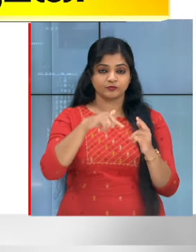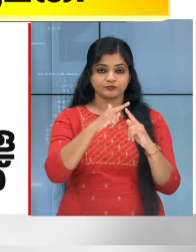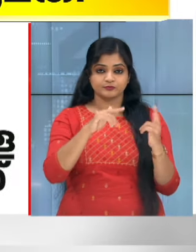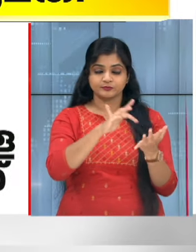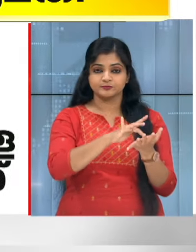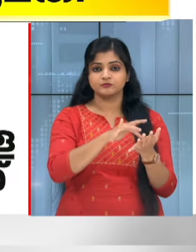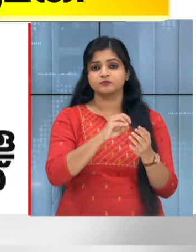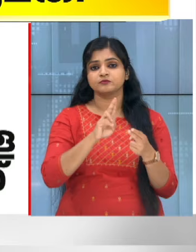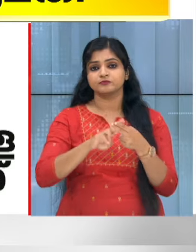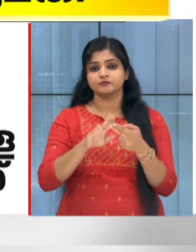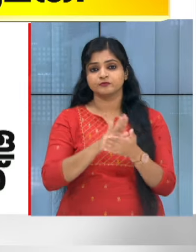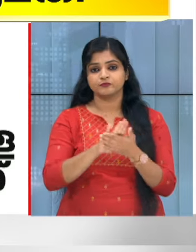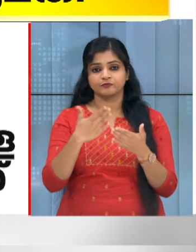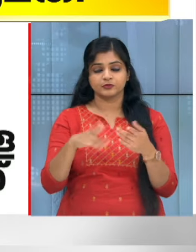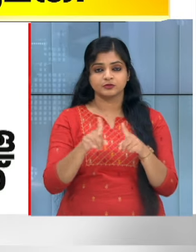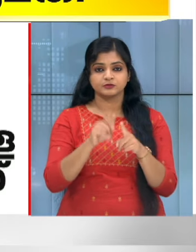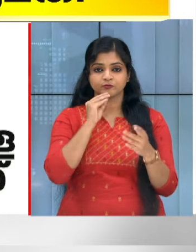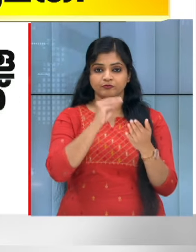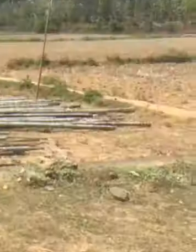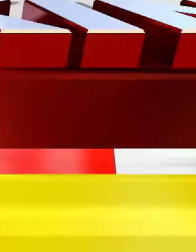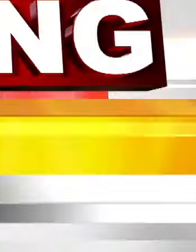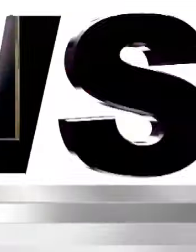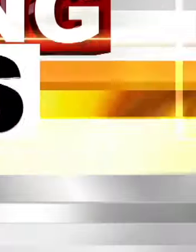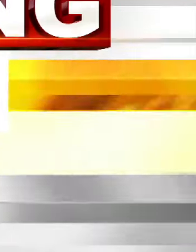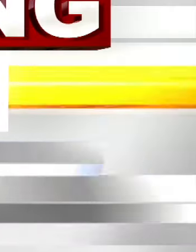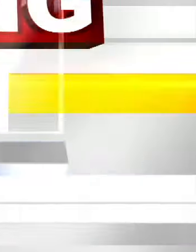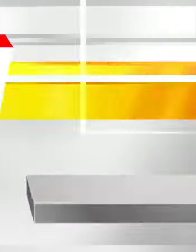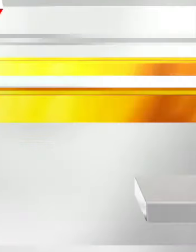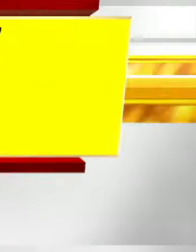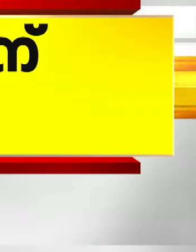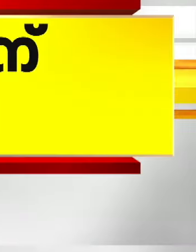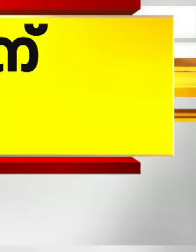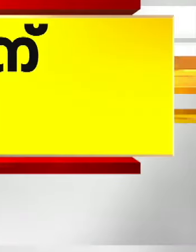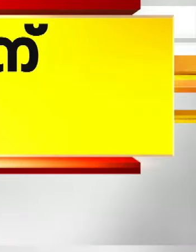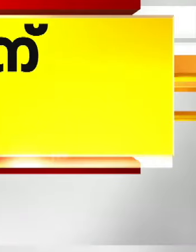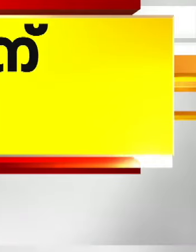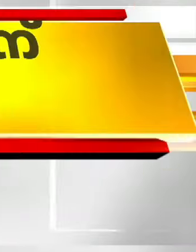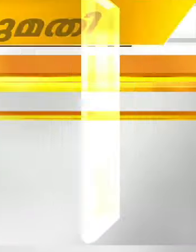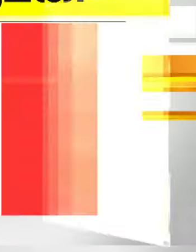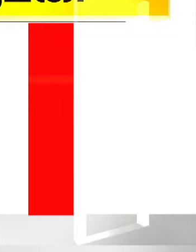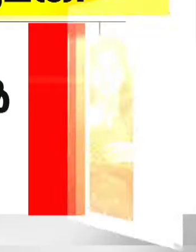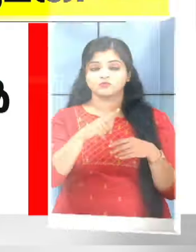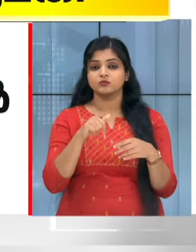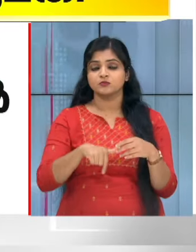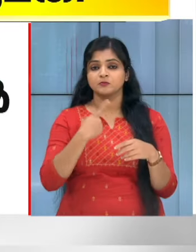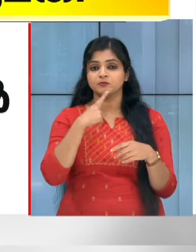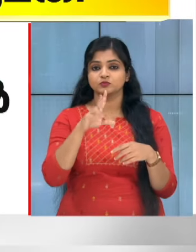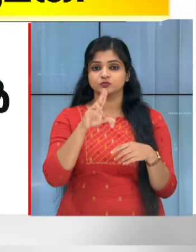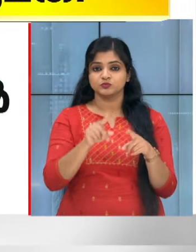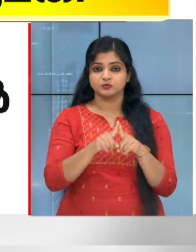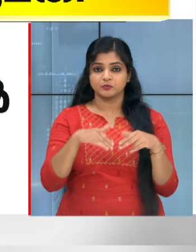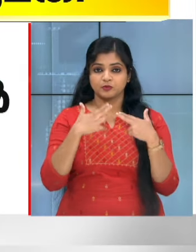യോഗത്തെ അറിയിച്ചു. ആവശ്യമായ സുരക്ഷയൊരുക്കാൻ പോലീസിനും നിർദ്ദേശം നൽകിയിട്ടുണ്ട്. ഇന്നലെയാണ് ഈ അനുമതി നിഷേധിച്ചത്. ഇതുമായി ബന്ധപ്പെട്ടാണ് ഹൈക്കോടതിയെ